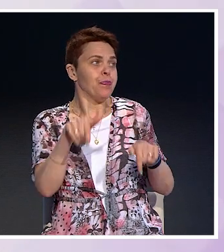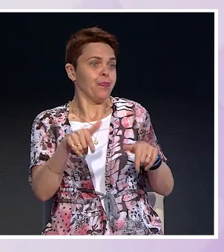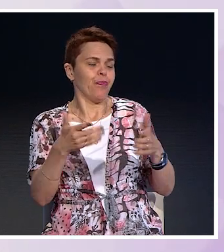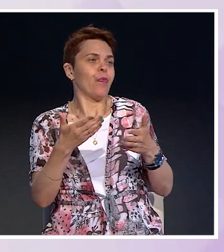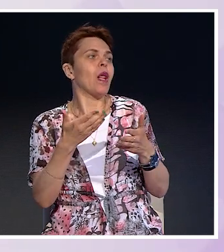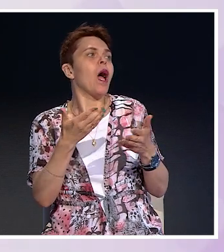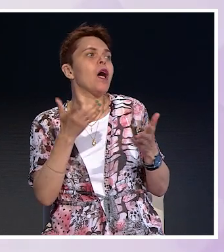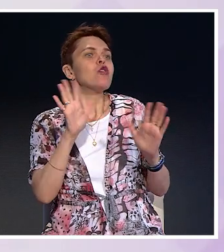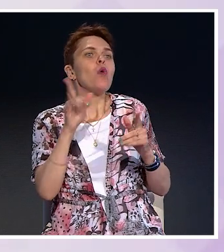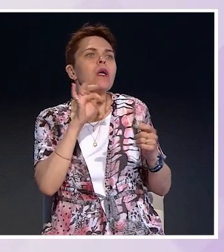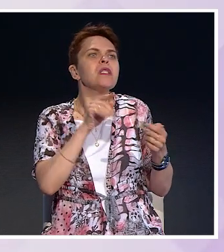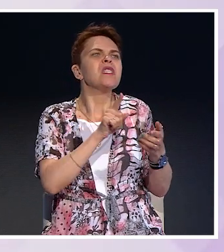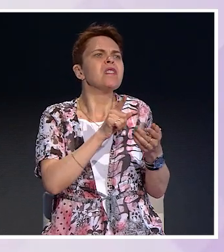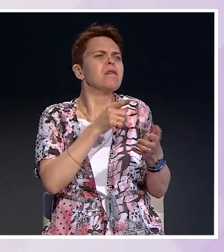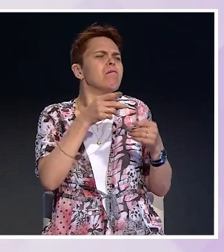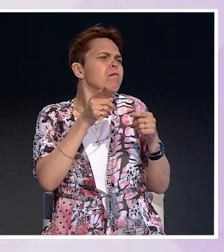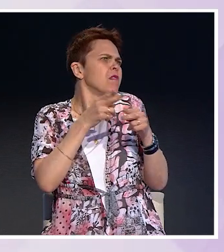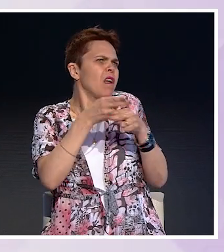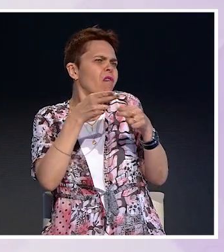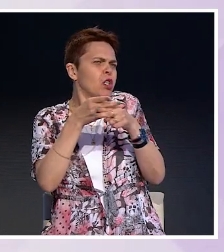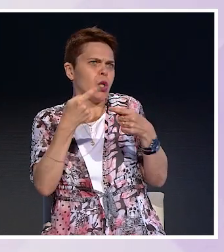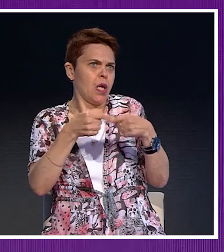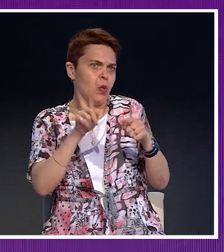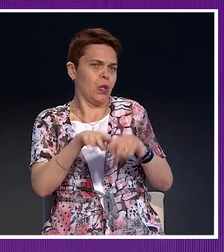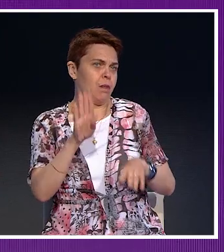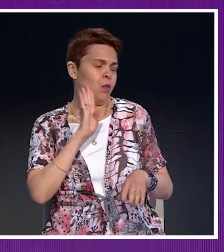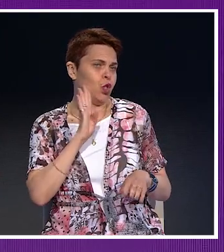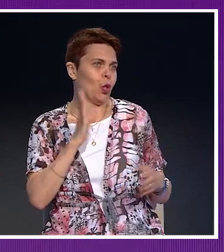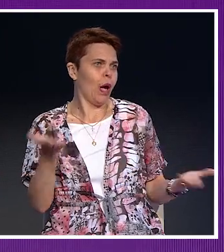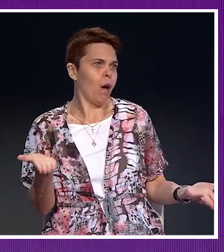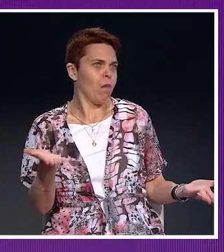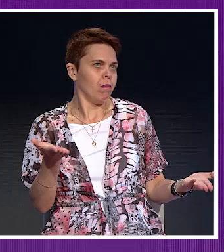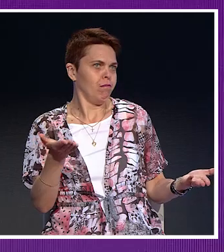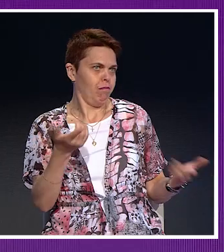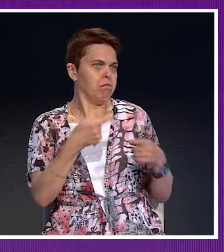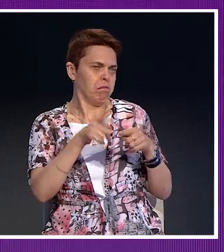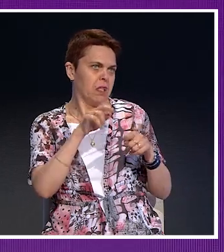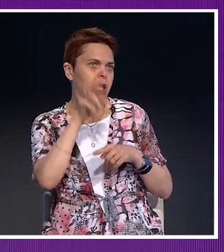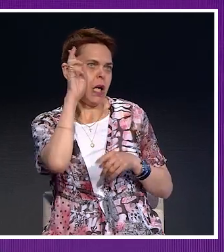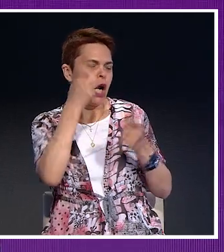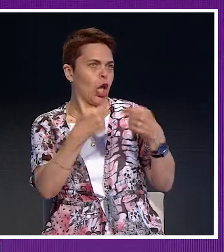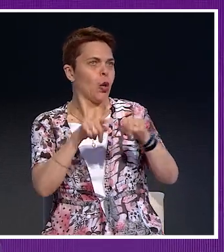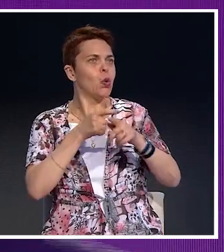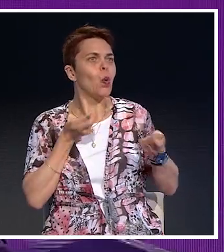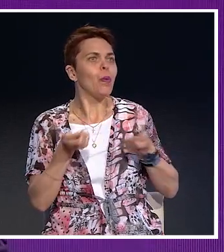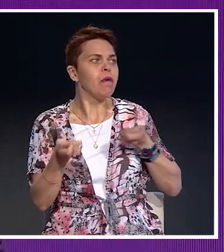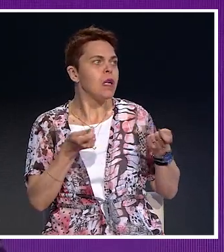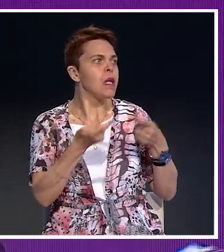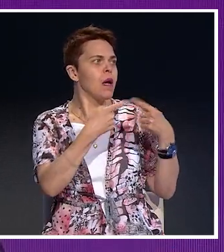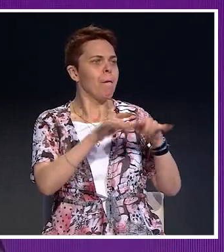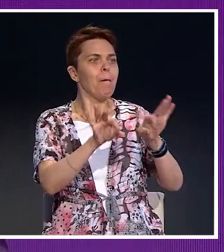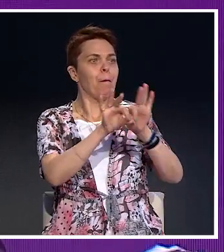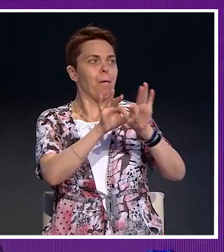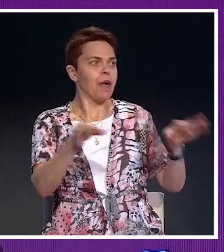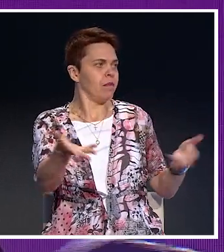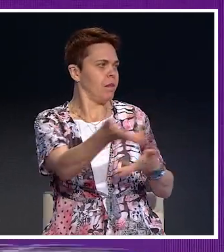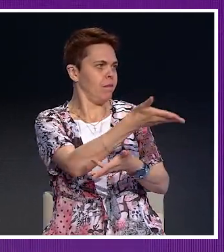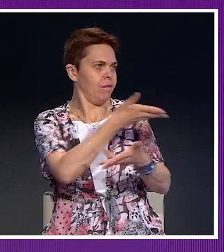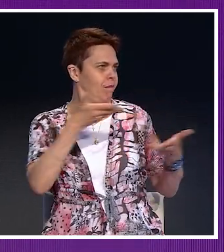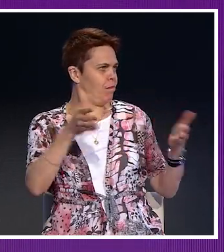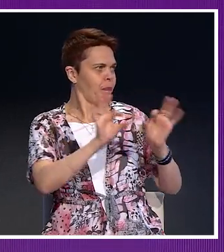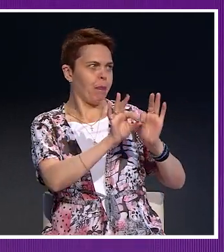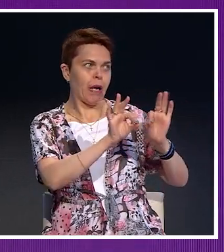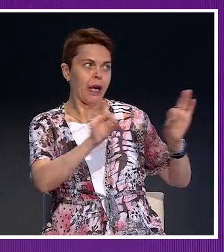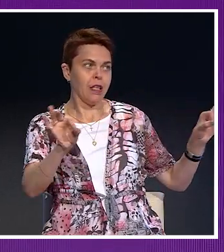ми поговоримо про те, що заважає жінкам долучатися до процесу політичного керування країною. І для цього у нас прекрасний набір панелістів.